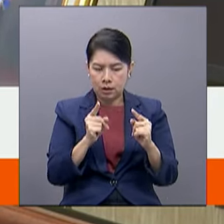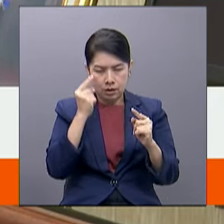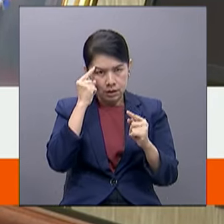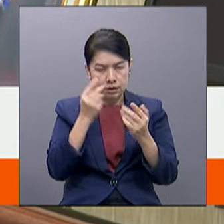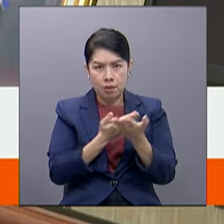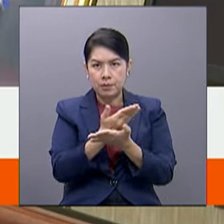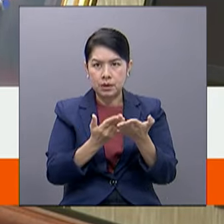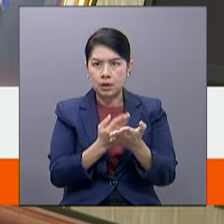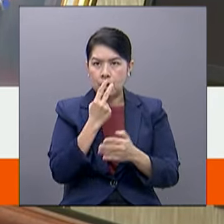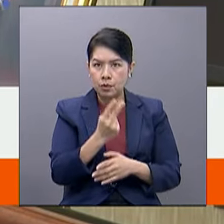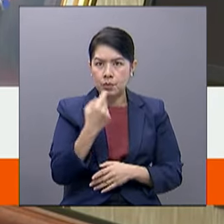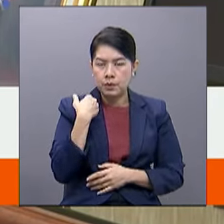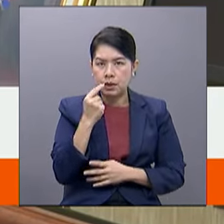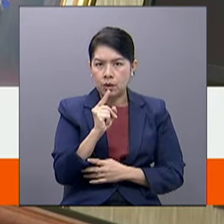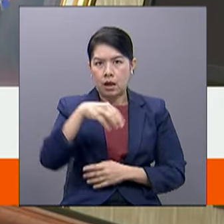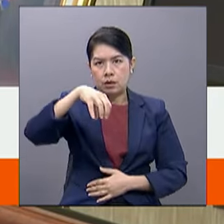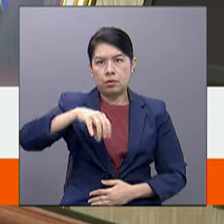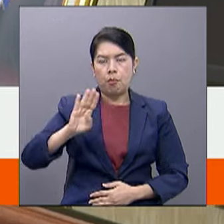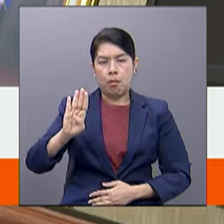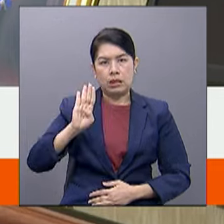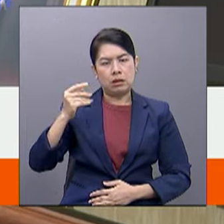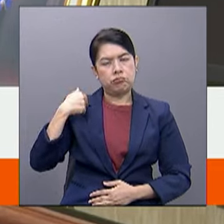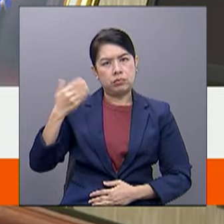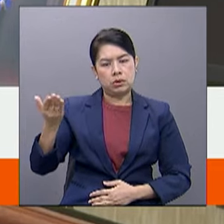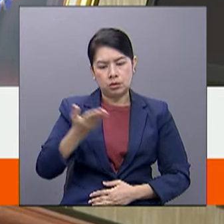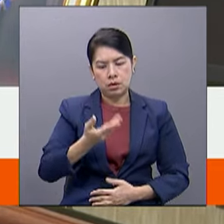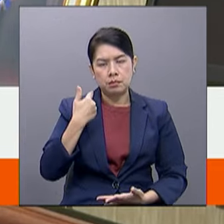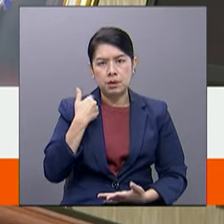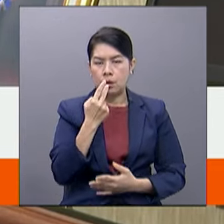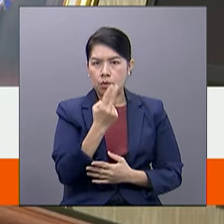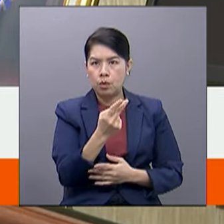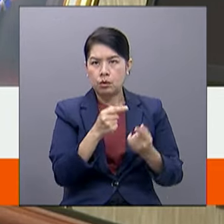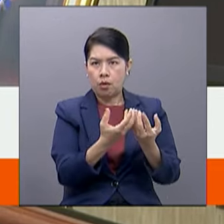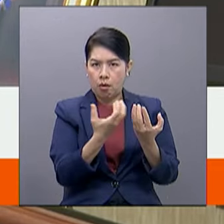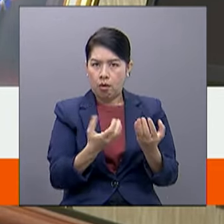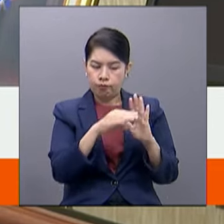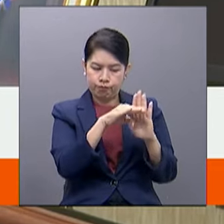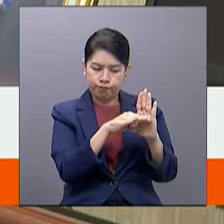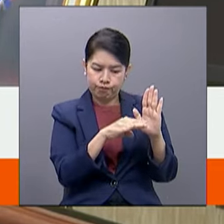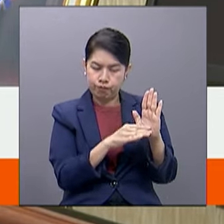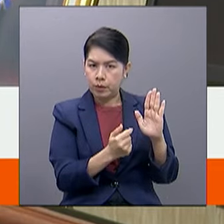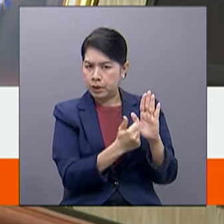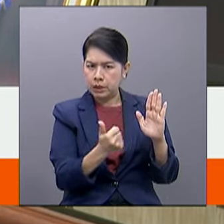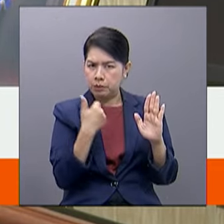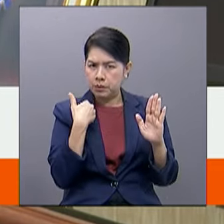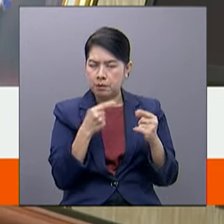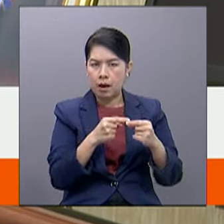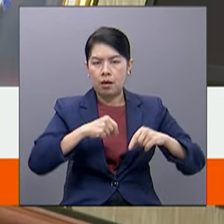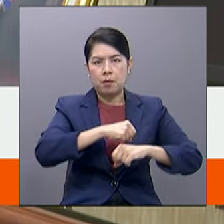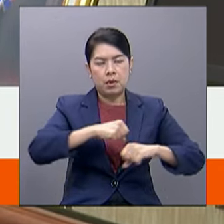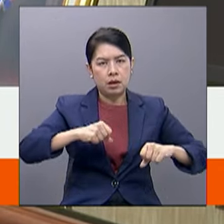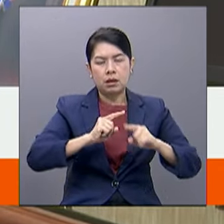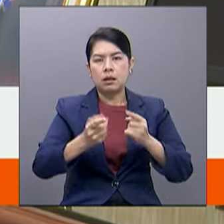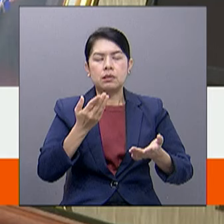ถี่ถ้วนว่าบริษัทที่เชิญมาเนี่ยมีมีของมีคุณภาพมั้ยมีเอ่อมีเครื่องการันตีอะไร